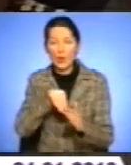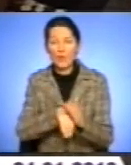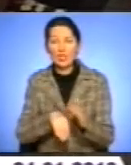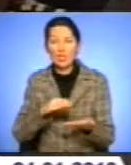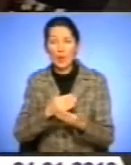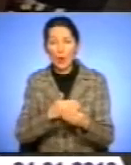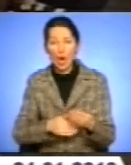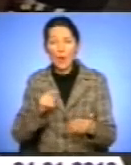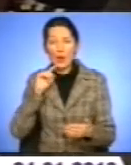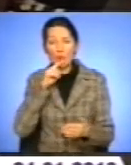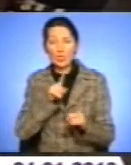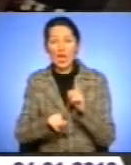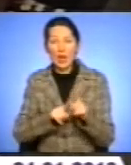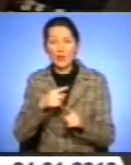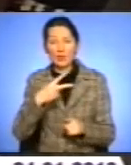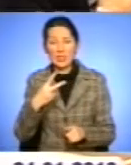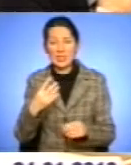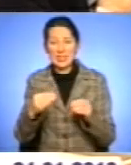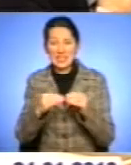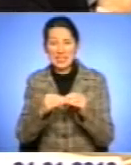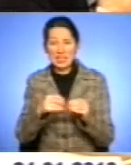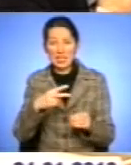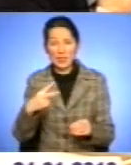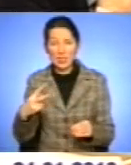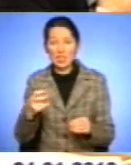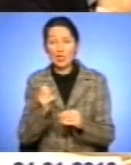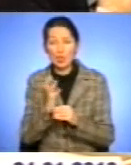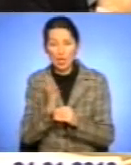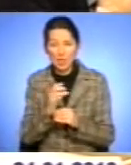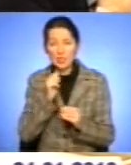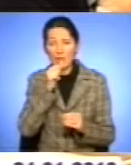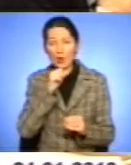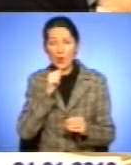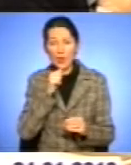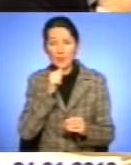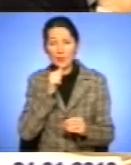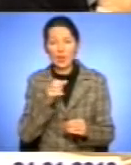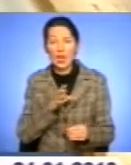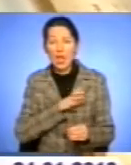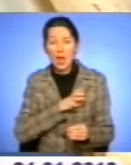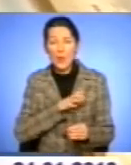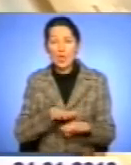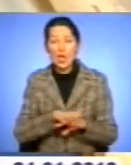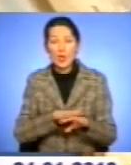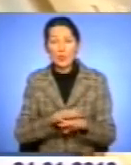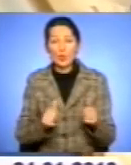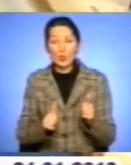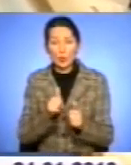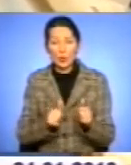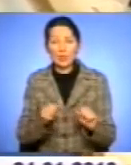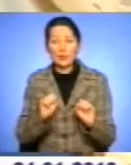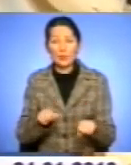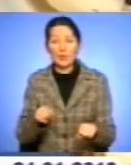Діяльність органів Пенсійного фонду України в Тернопільській області у 2012 році була спрямована на забезпечення